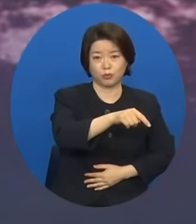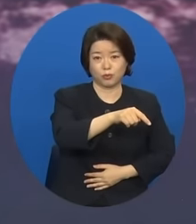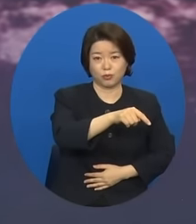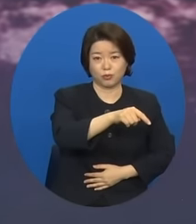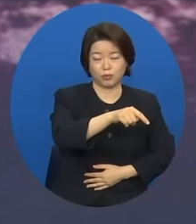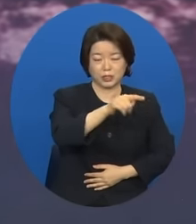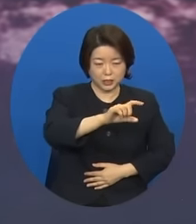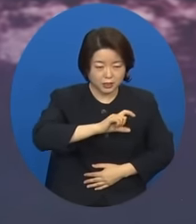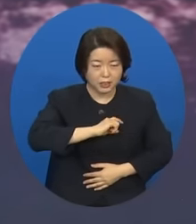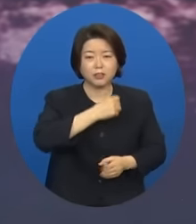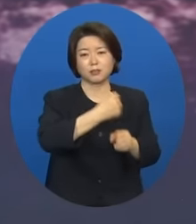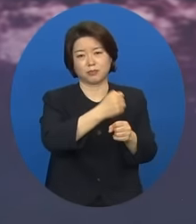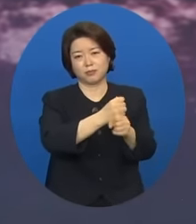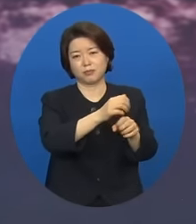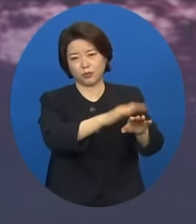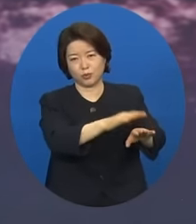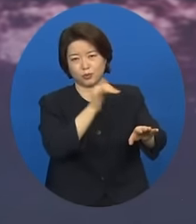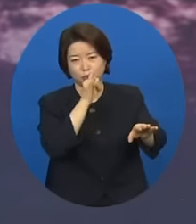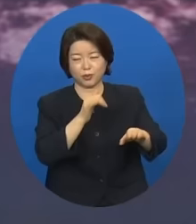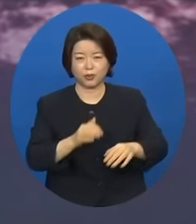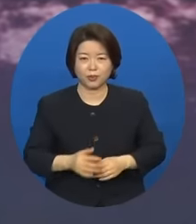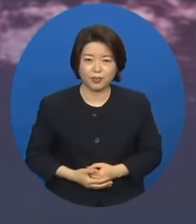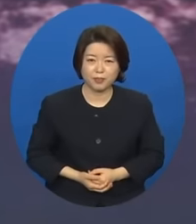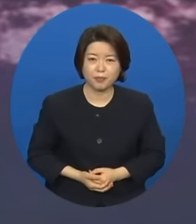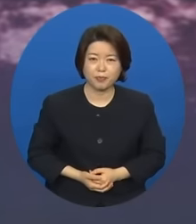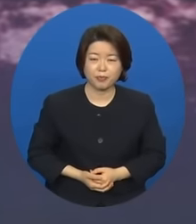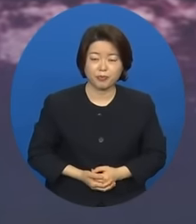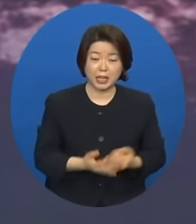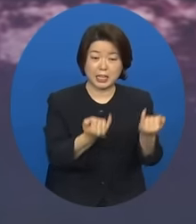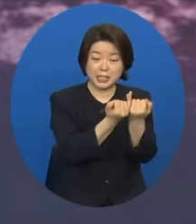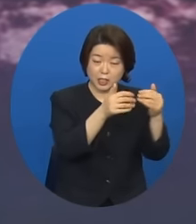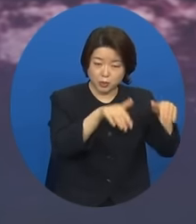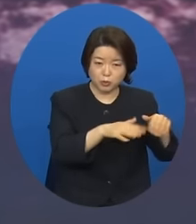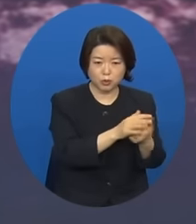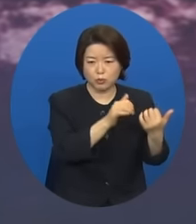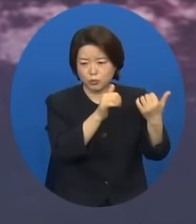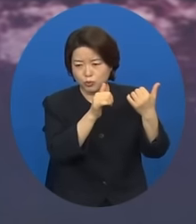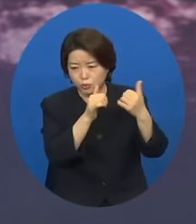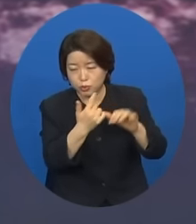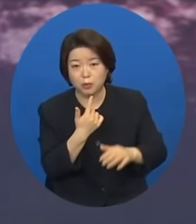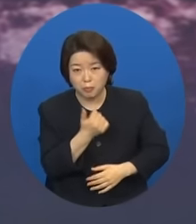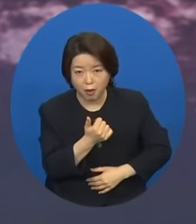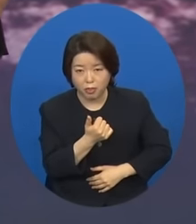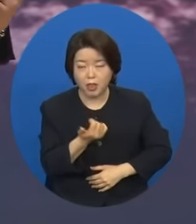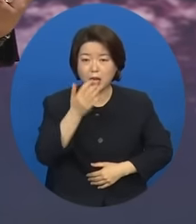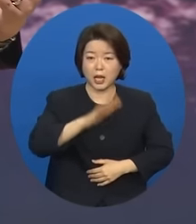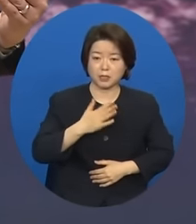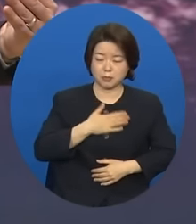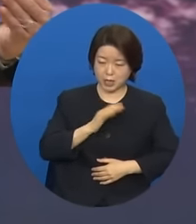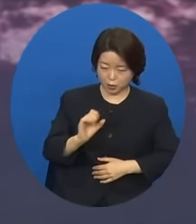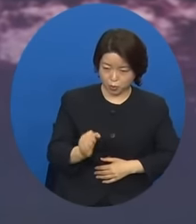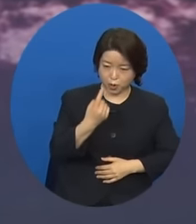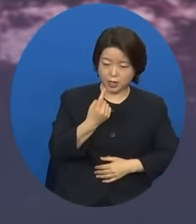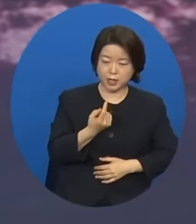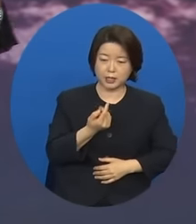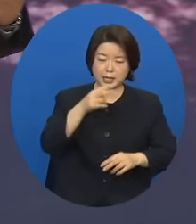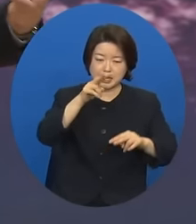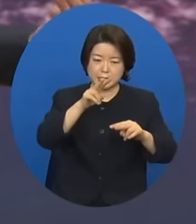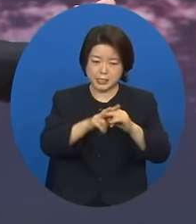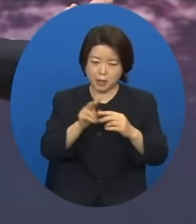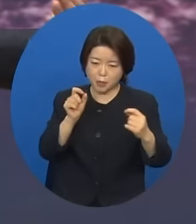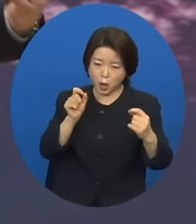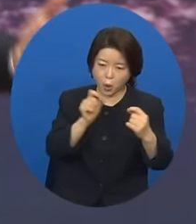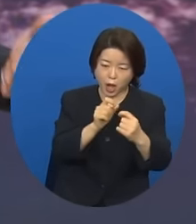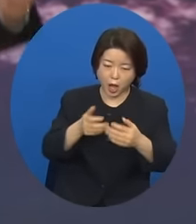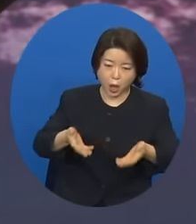그 우물의 이름을 지어요 그러니까 사실은이 하갈은 죽을 수밖에 없었지만 자신으로 하여금 샘물에 다다르도록 인도하신 분이